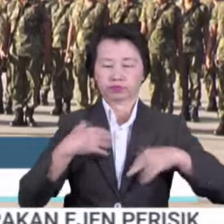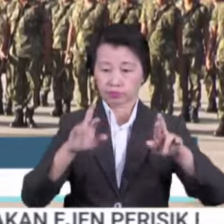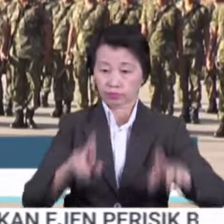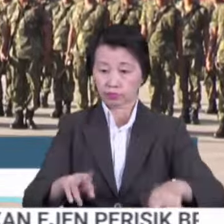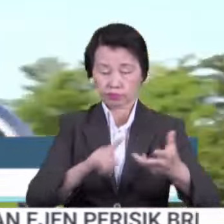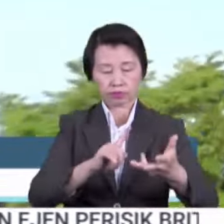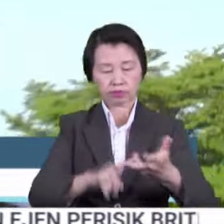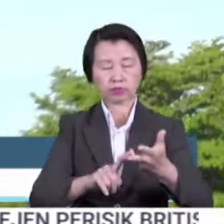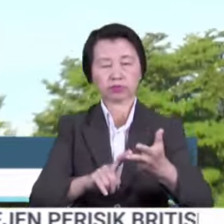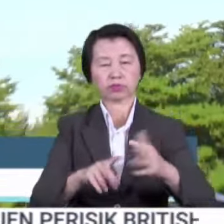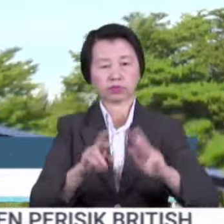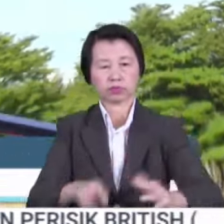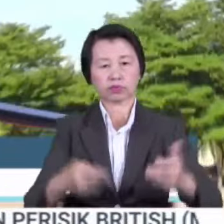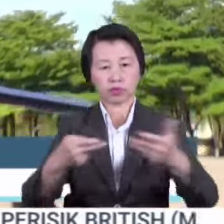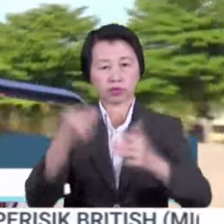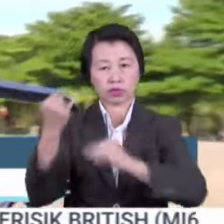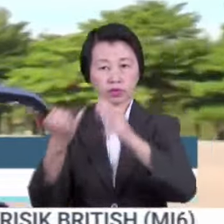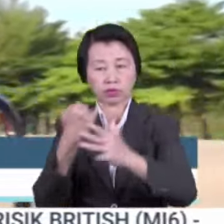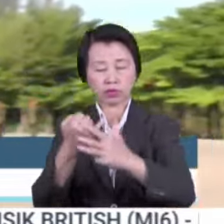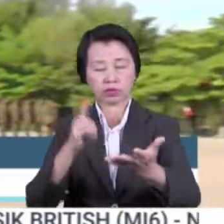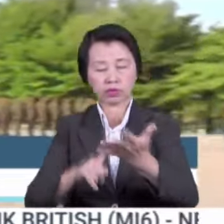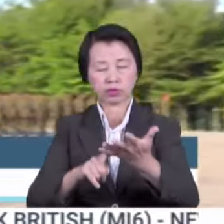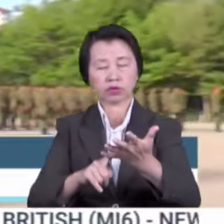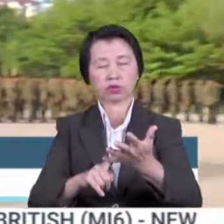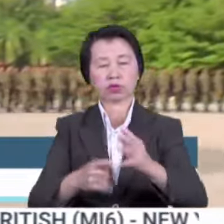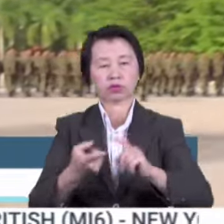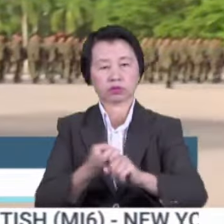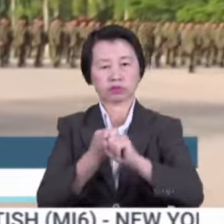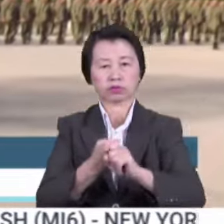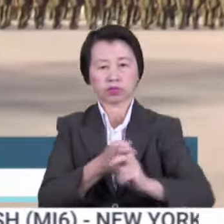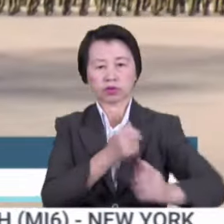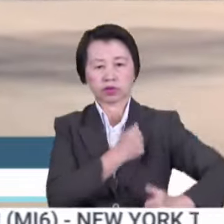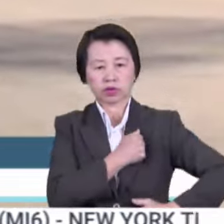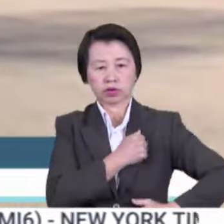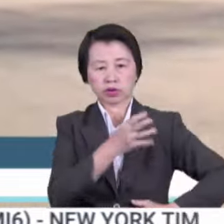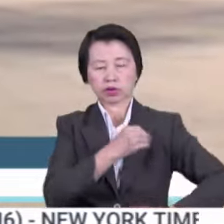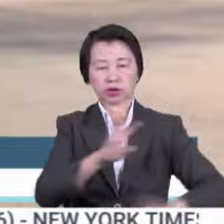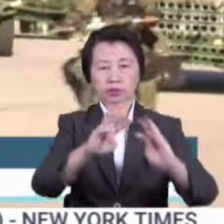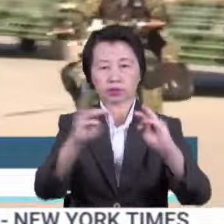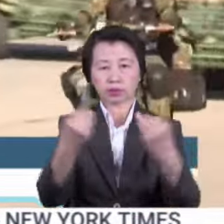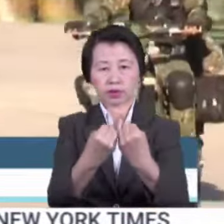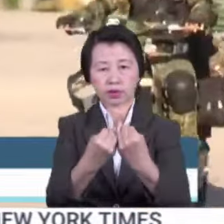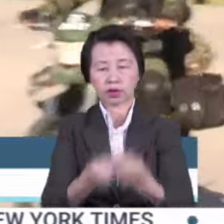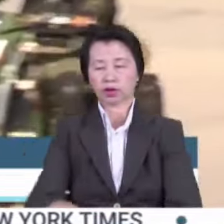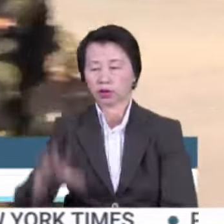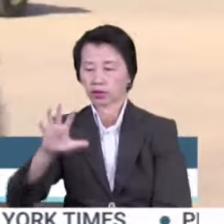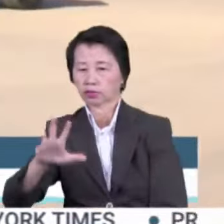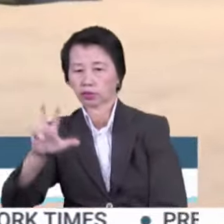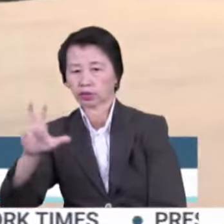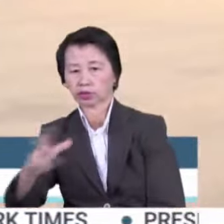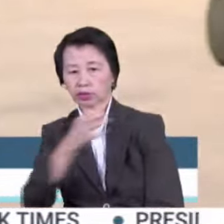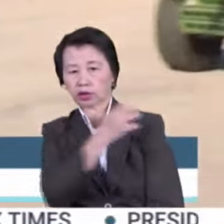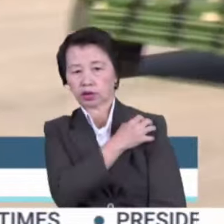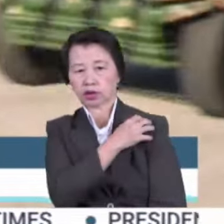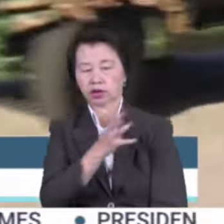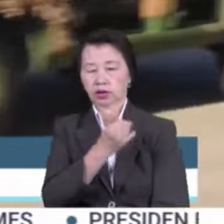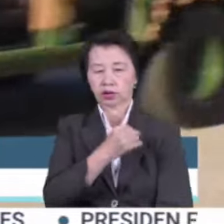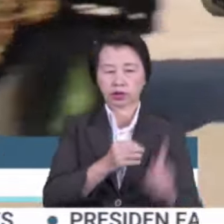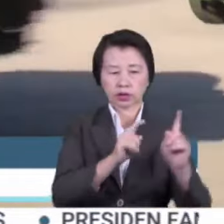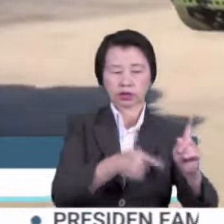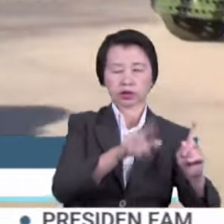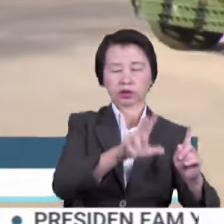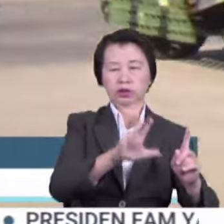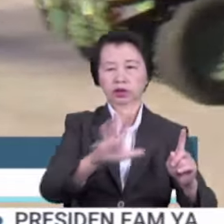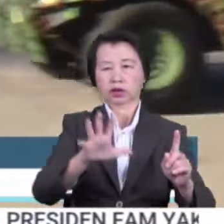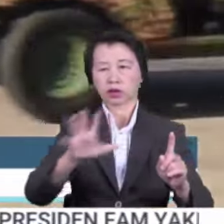pengukuhan hubungan antar bangsa dan pengukuhan hubungan tentral dan awam 53 pegawai dan 1553